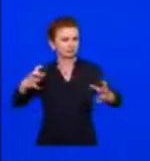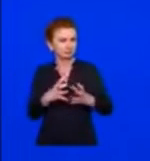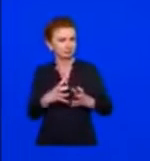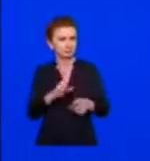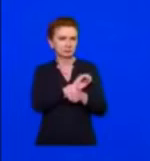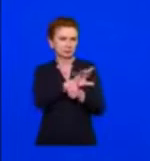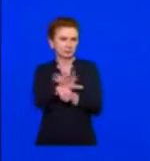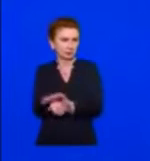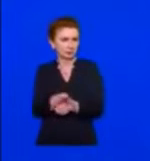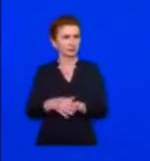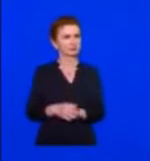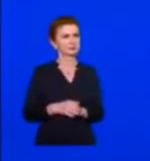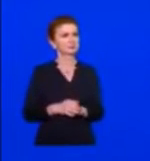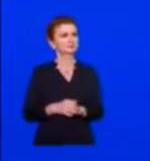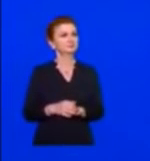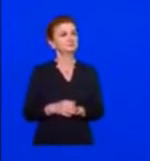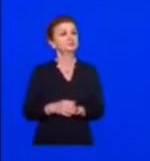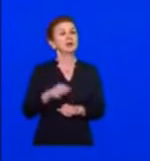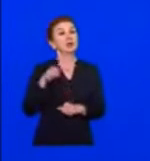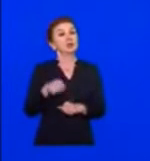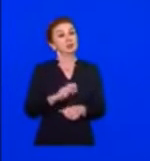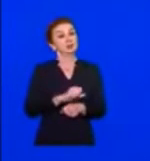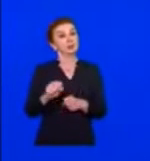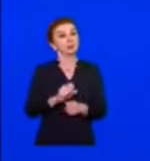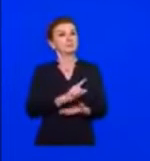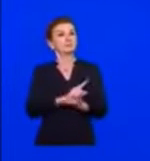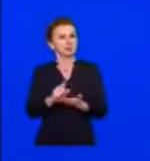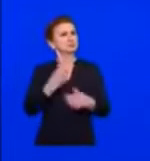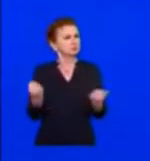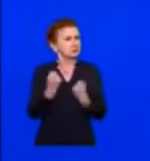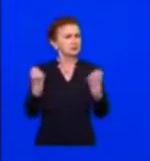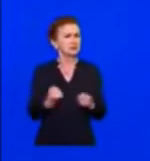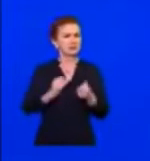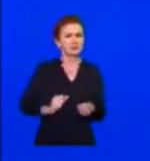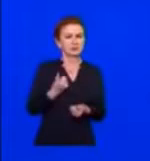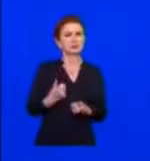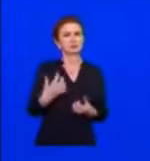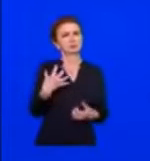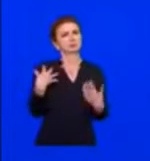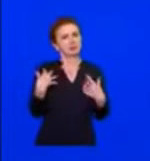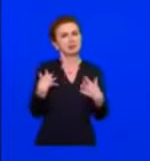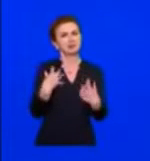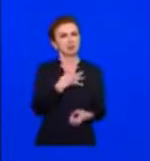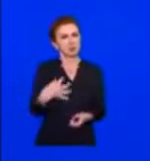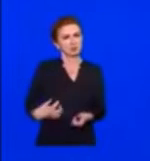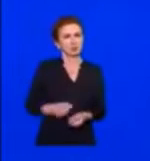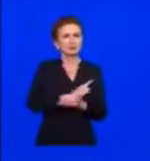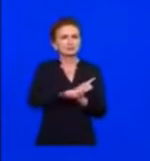koronawirusem. Tutaj działamy szybciej po to, aby życie gospodarcze nabrało